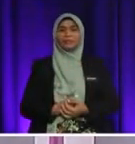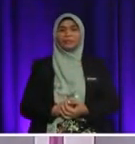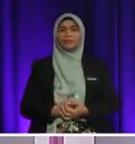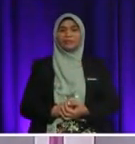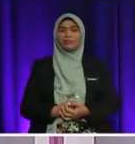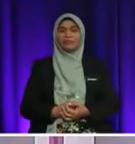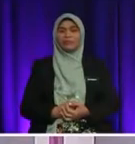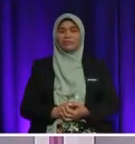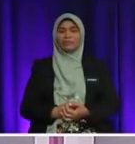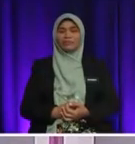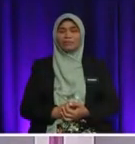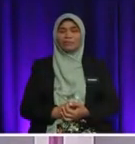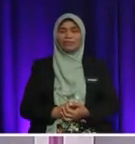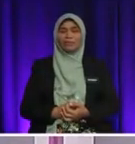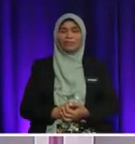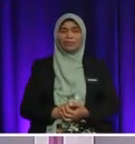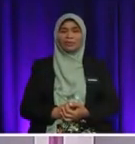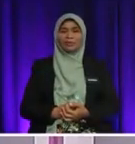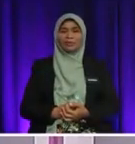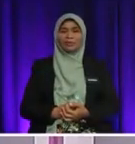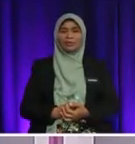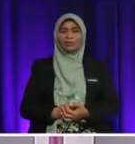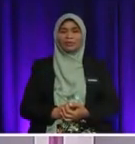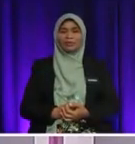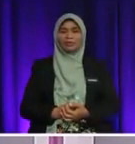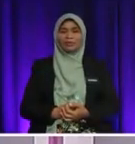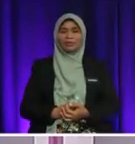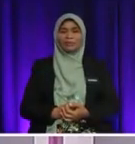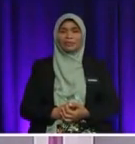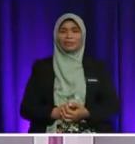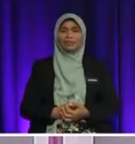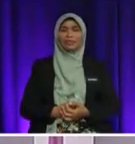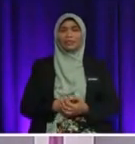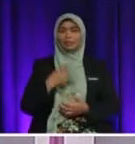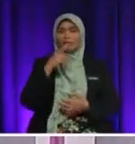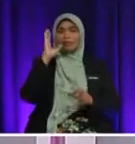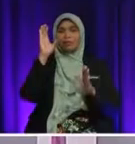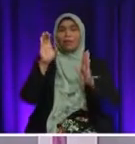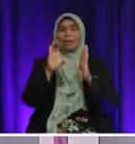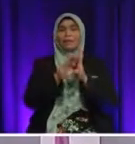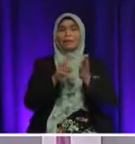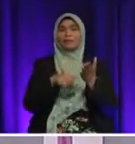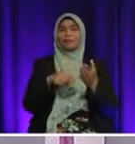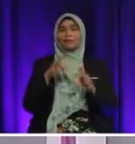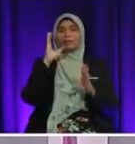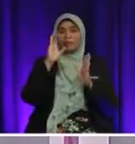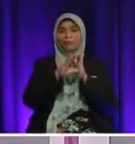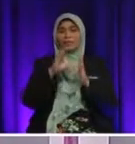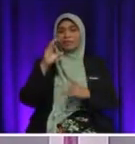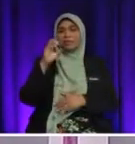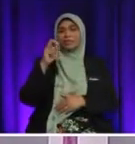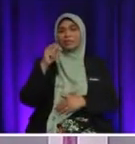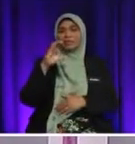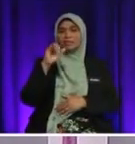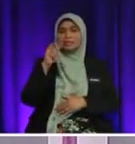Tengah sedap dengar cerita ni, kawan-kawan. Okey. Jom kita ke puncak bersama-sama. Puncak. Ada gambar apa kat sini? Gambar cincin, cikgu. Gambar cincin